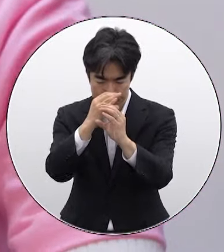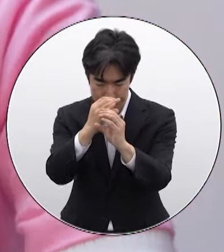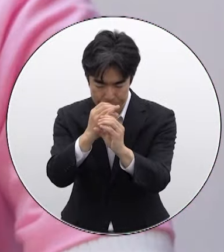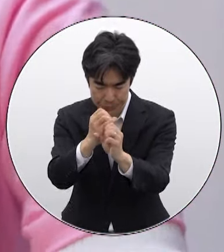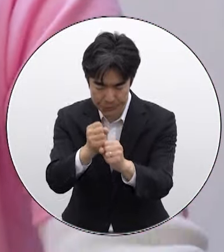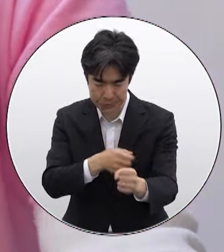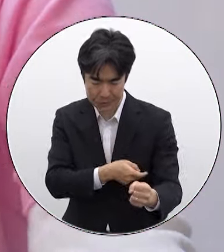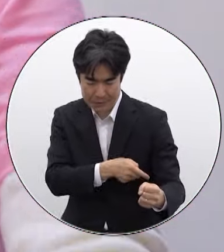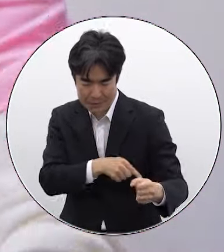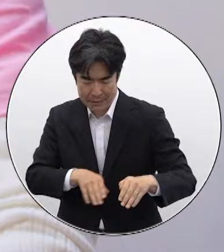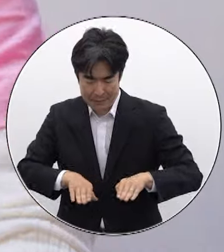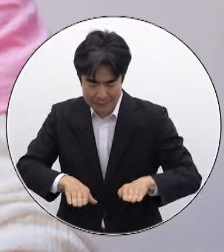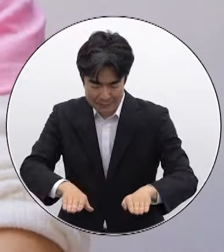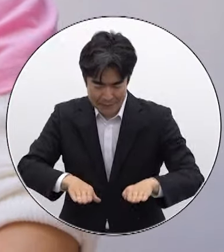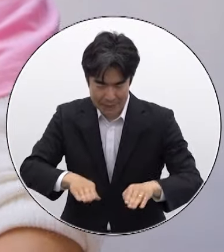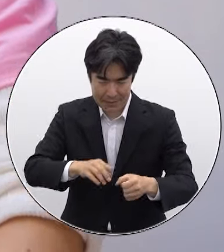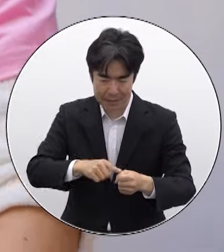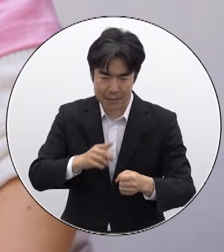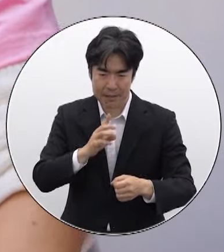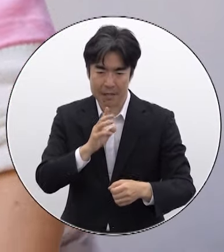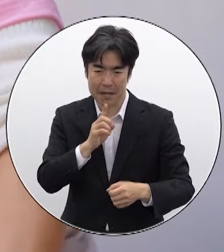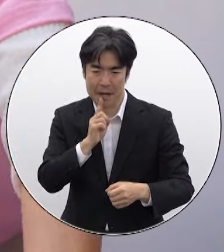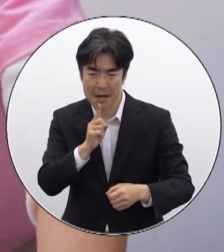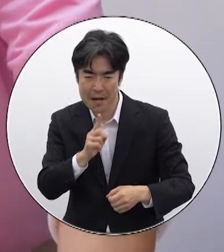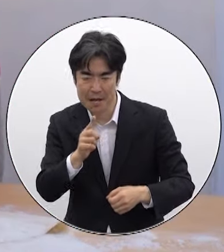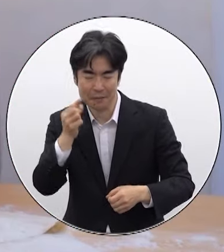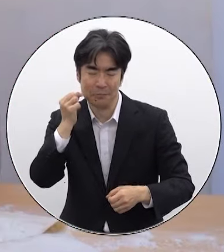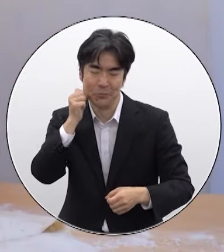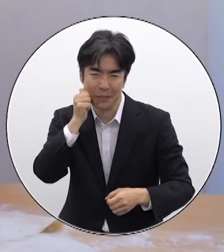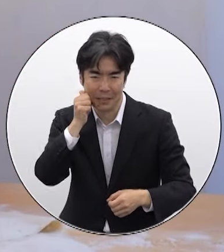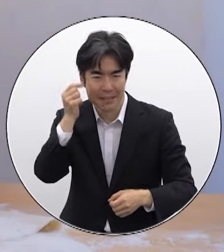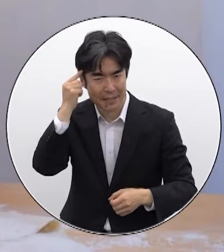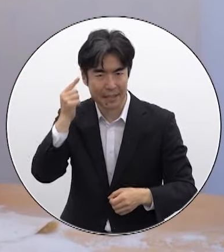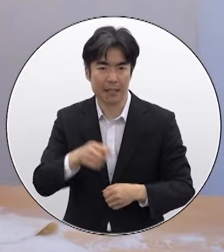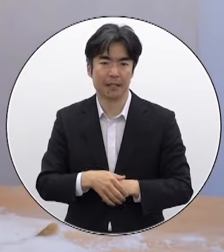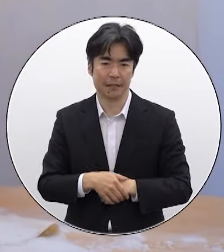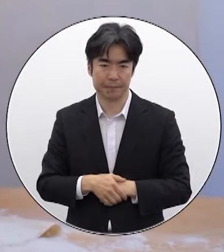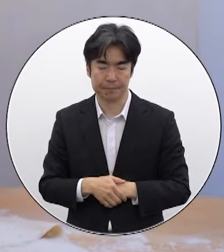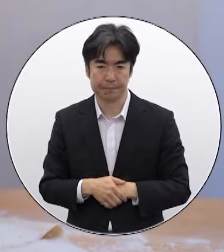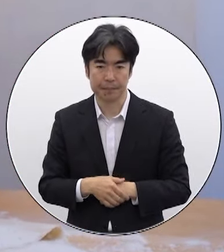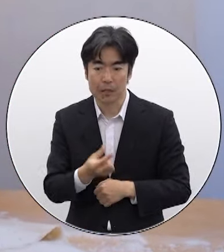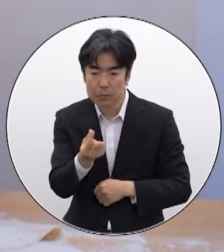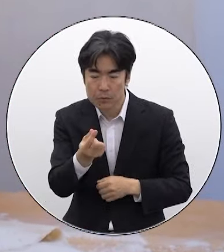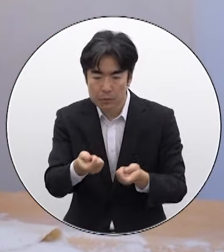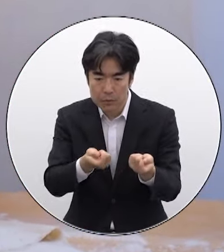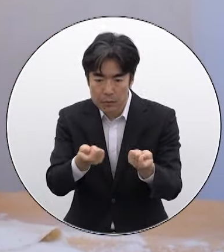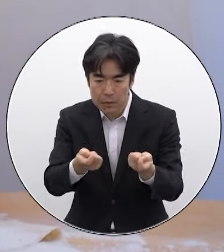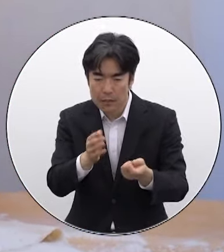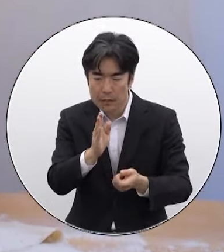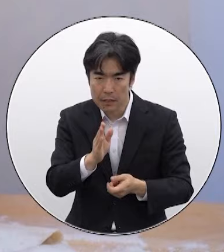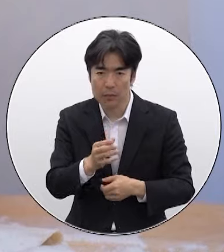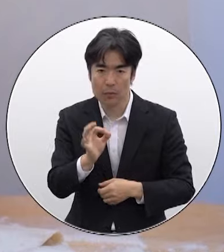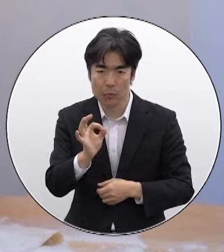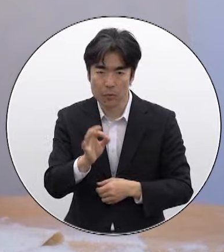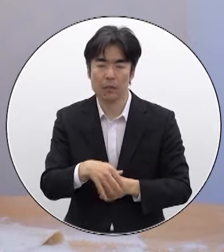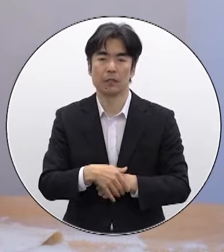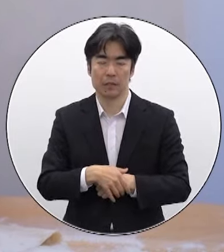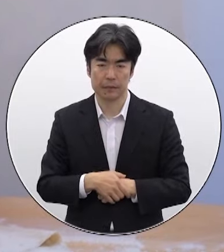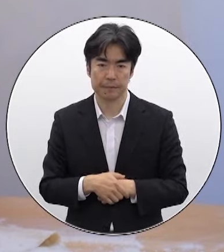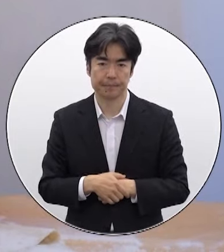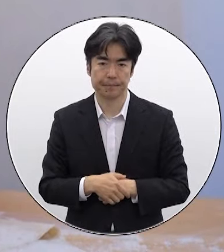これ無言になっちゃう もうちょっと刃先を前に。あ、そうですね、 はい。